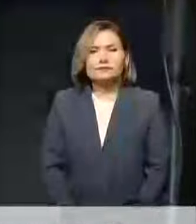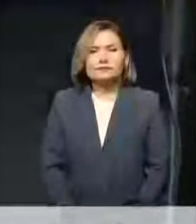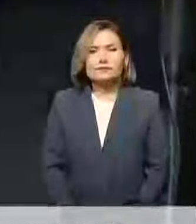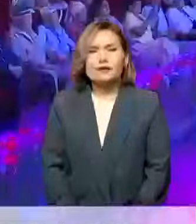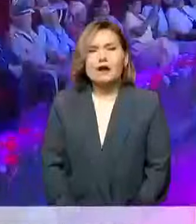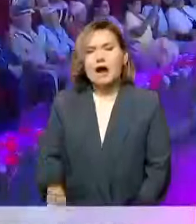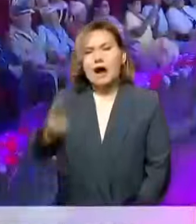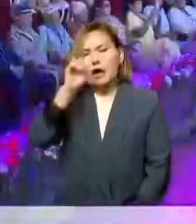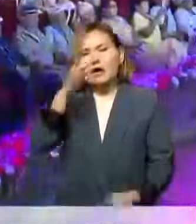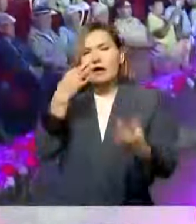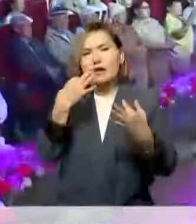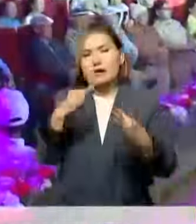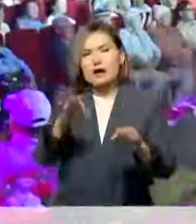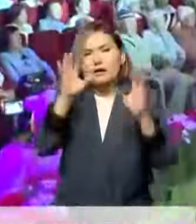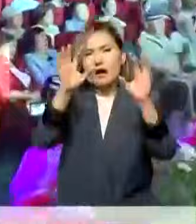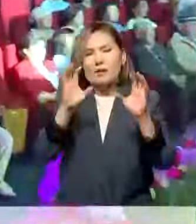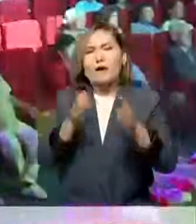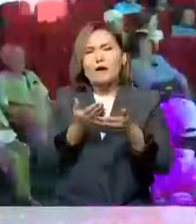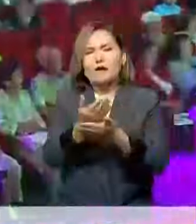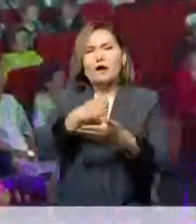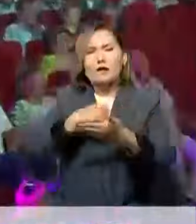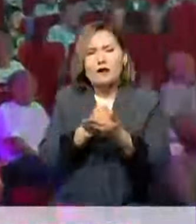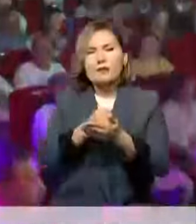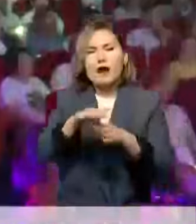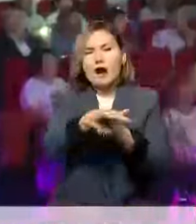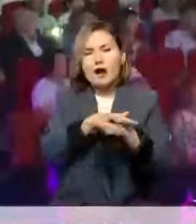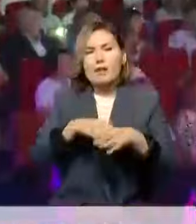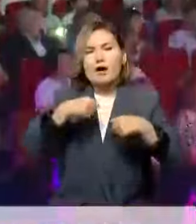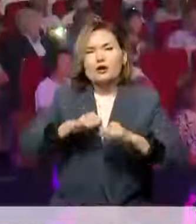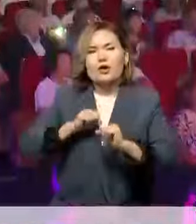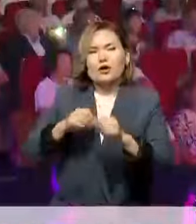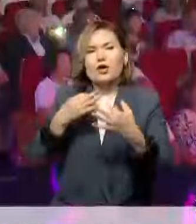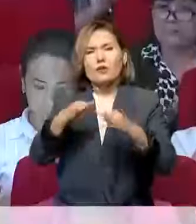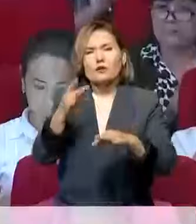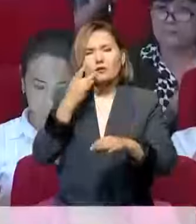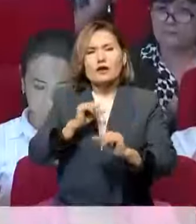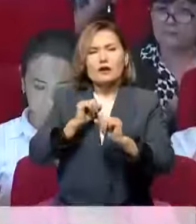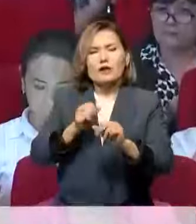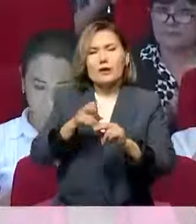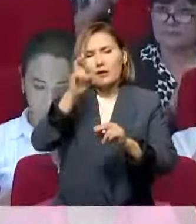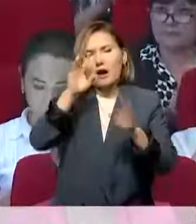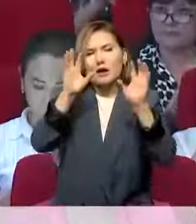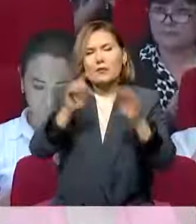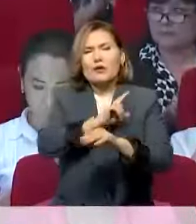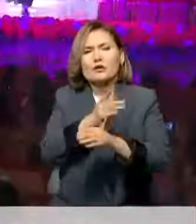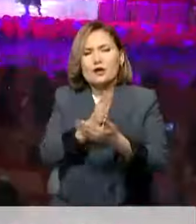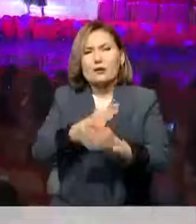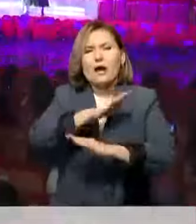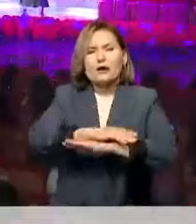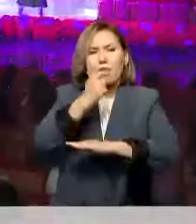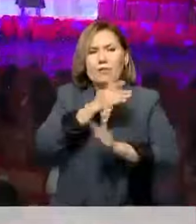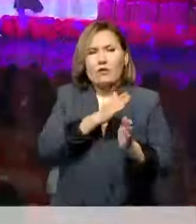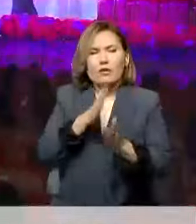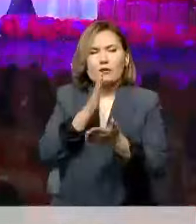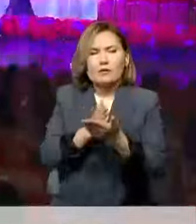Ел тәуелсіздігін айғақтайтын конституция азаматтардың құқығы мен бостандығын қорғауға кепілдік береді. Ата заң үстемдік құрса тәртіп пен тұрақтылық